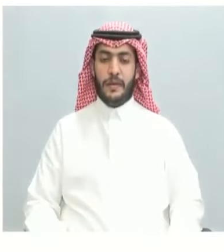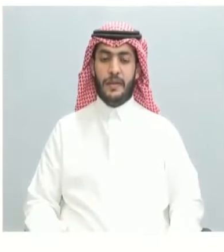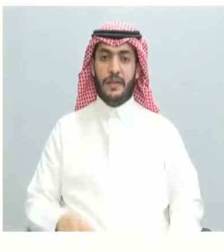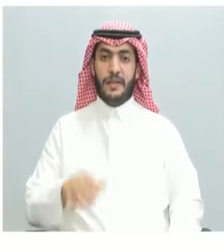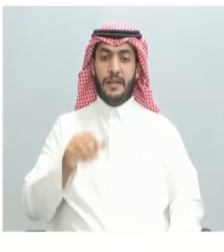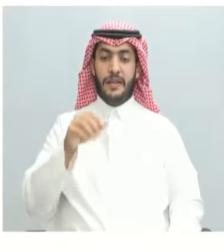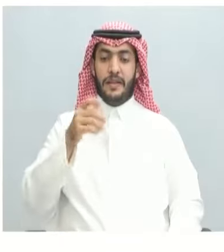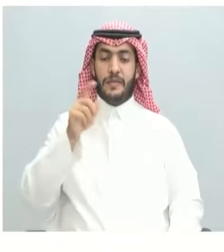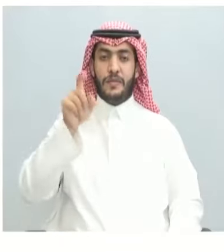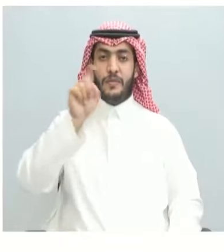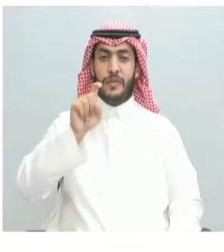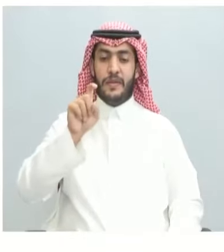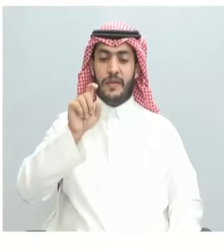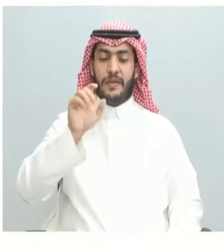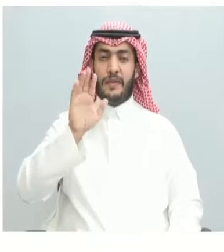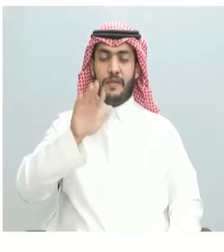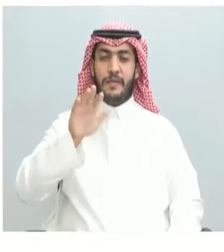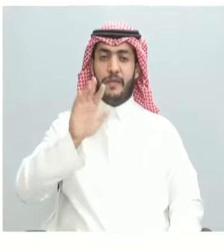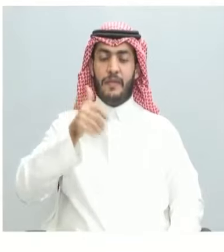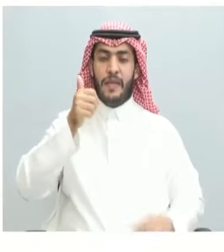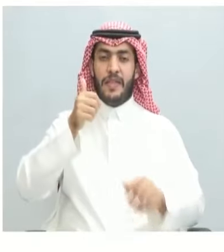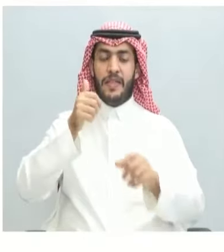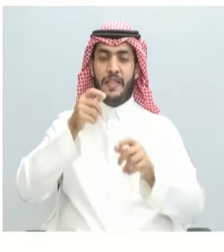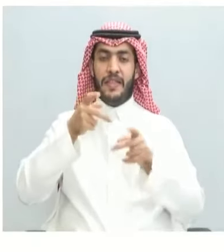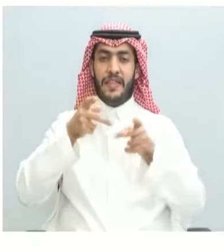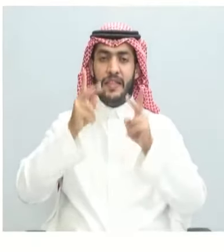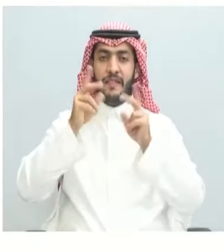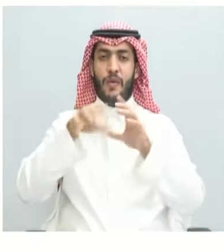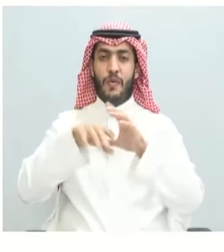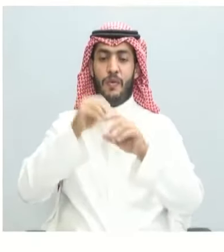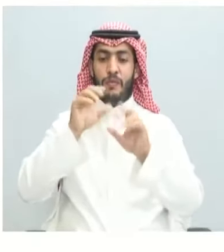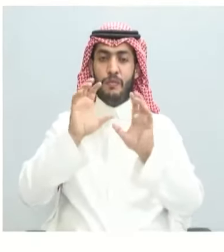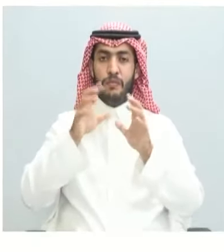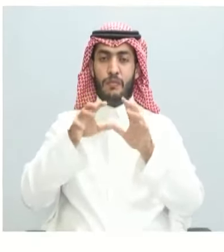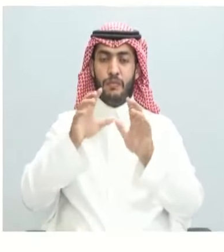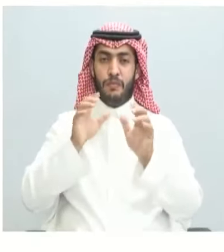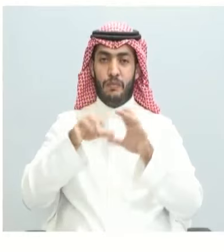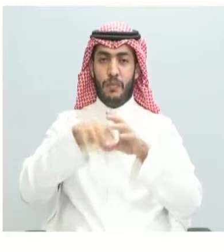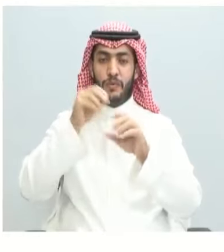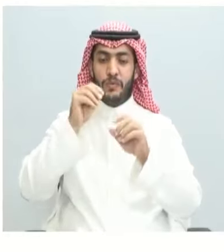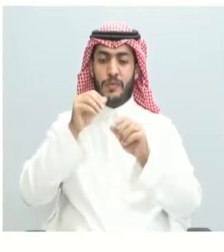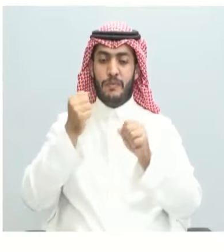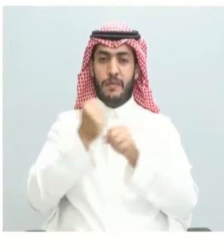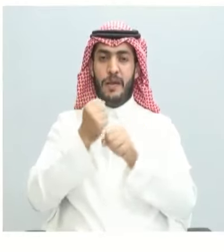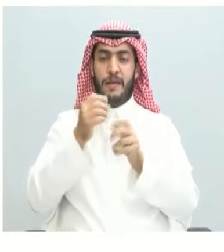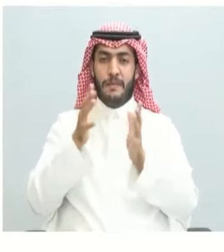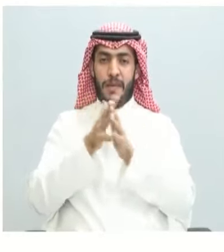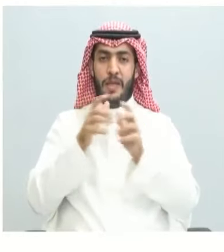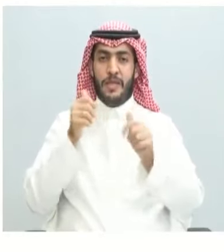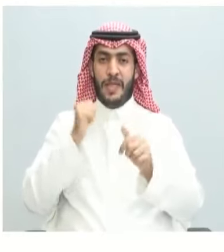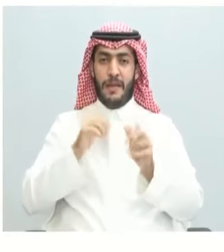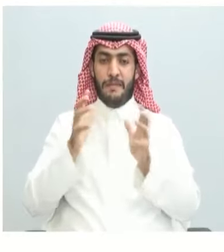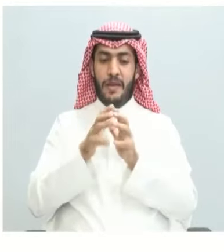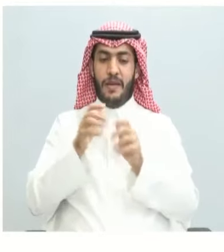سؤال اخر او طبعا قمنا بتنفيذ مشروع الوحده وشكلنا مجموعه مع زملائنا في الفصل